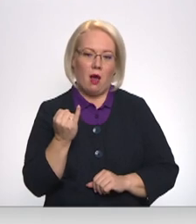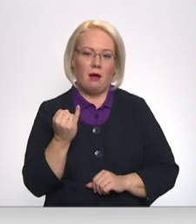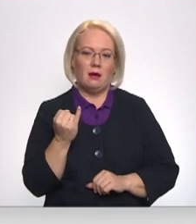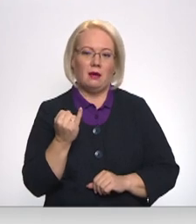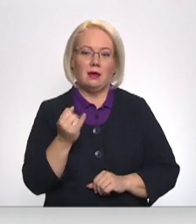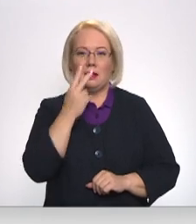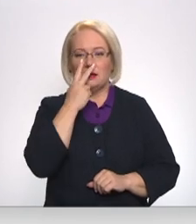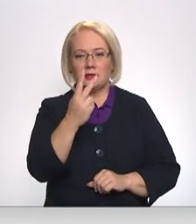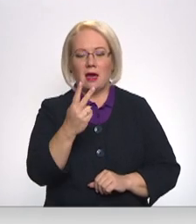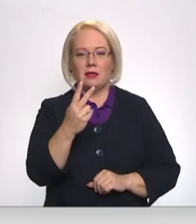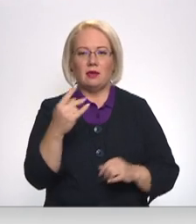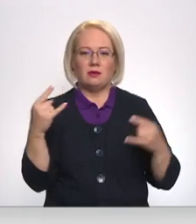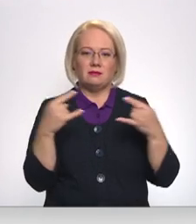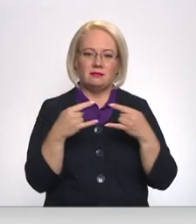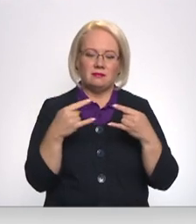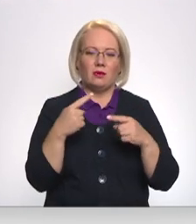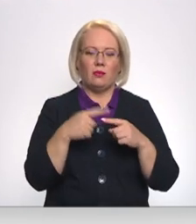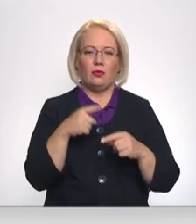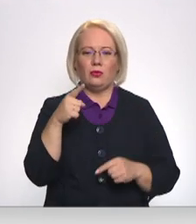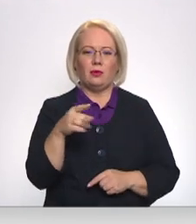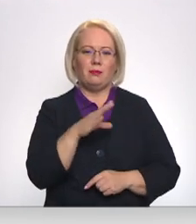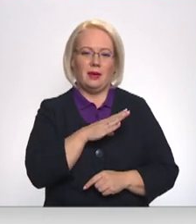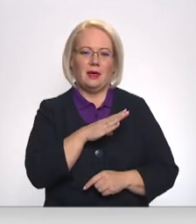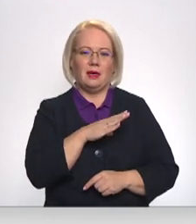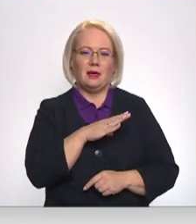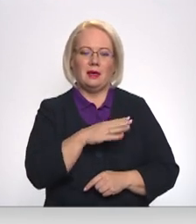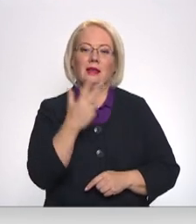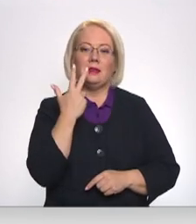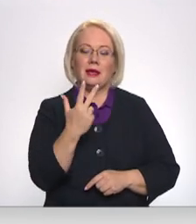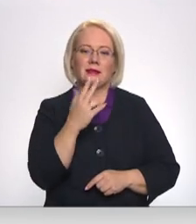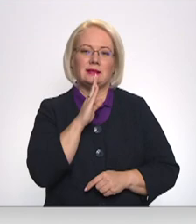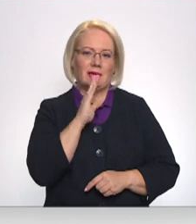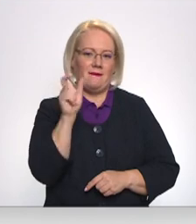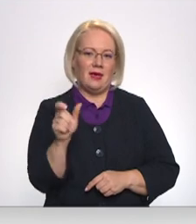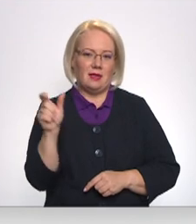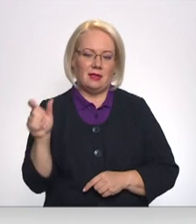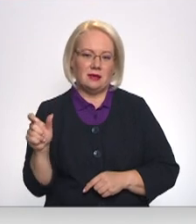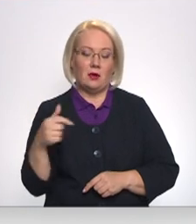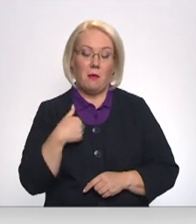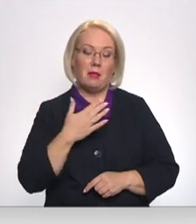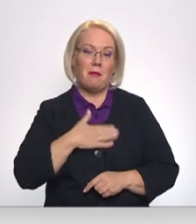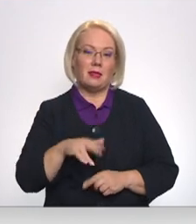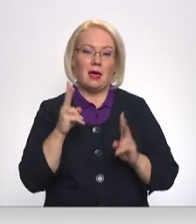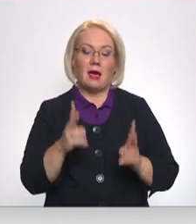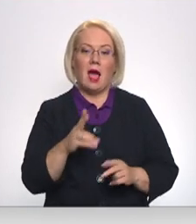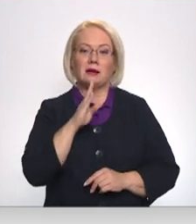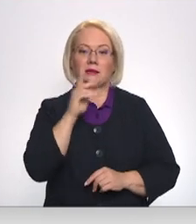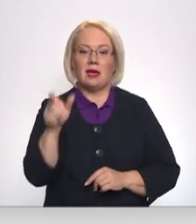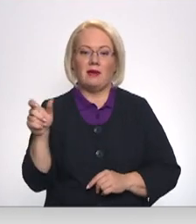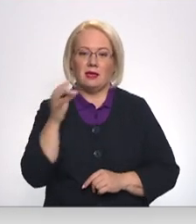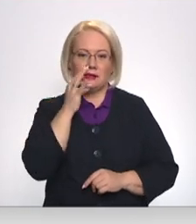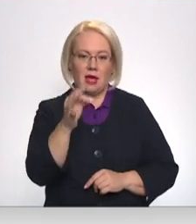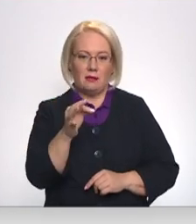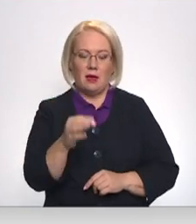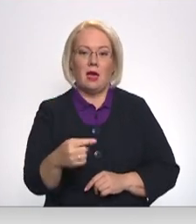jo skatījos pārēdi ar viņiem, un tur bija trīs sievietes, un man ļoti patika, kā viņas atbildēja. Es vēlēju